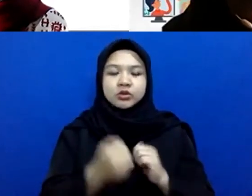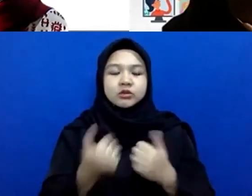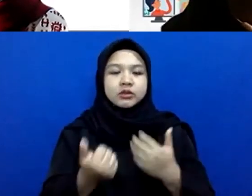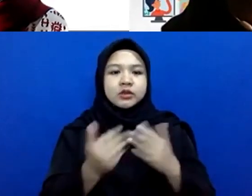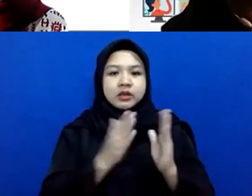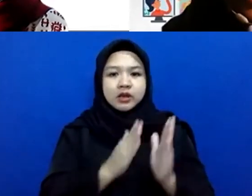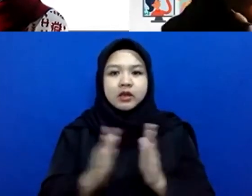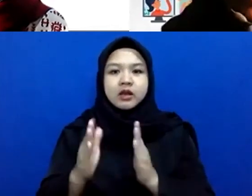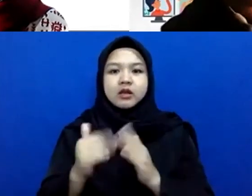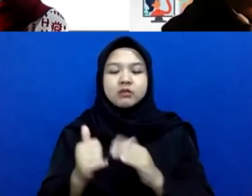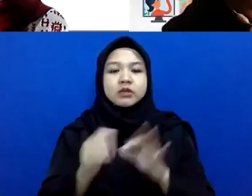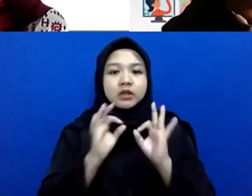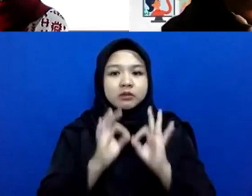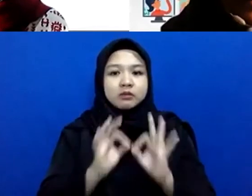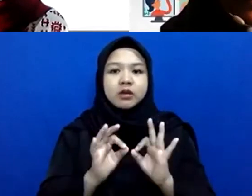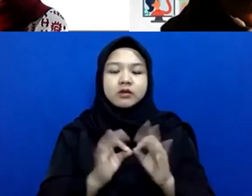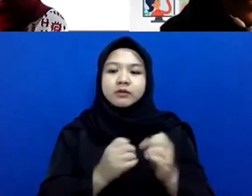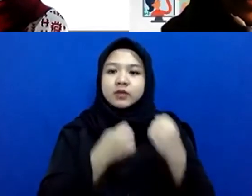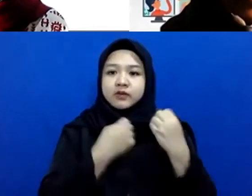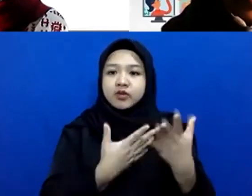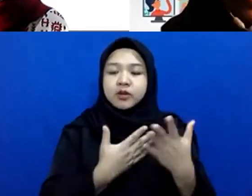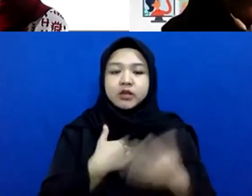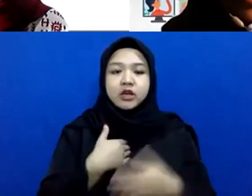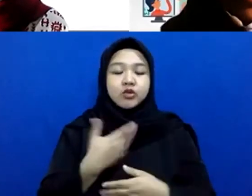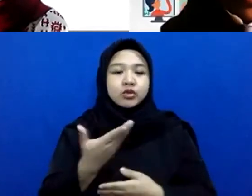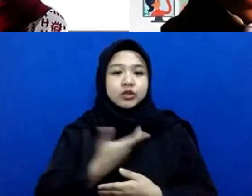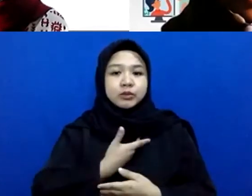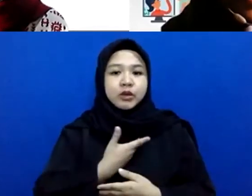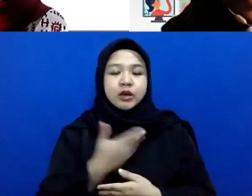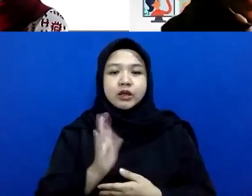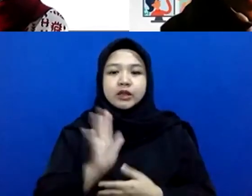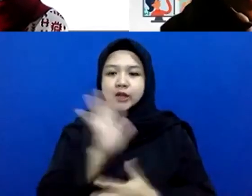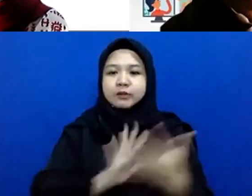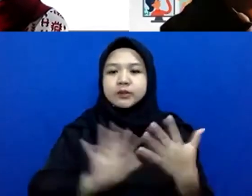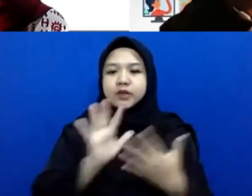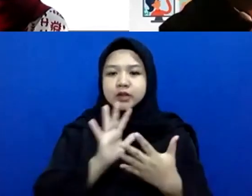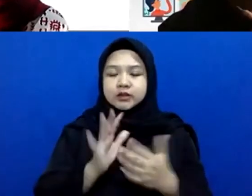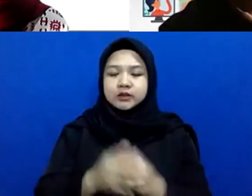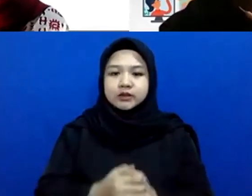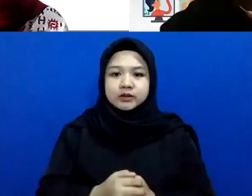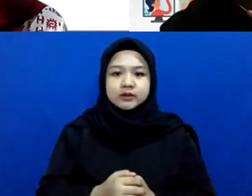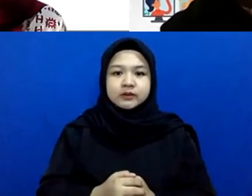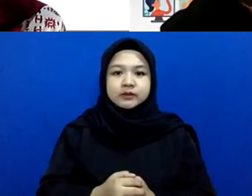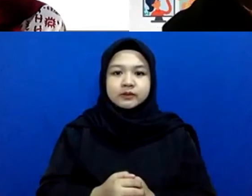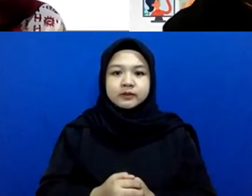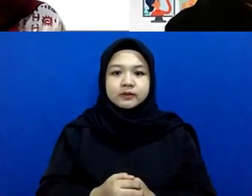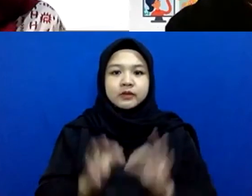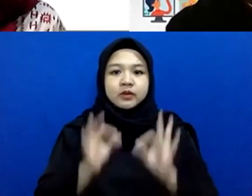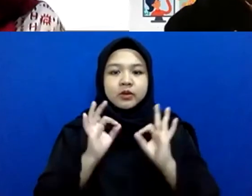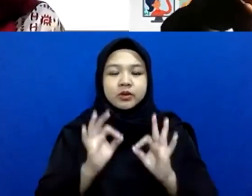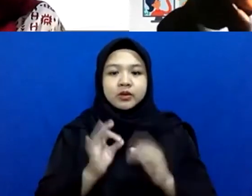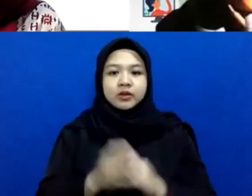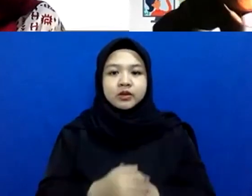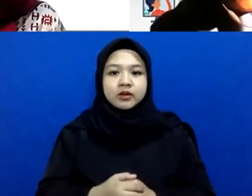lebih tepat, terus informasi yang aku terima pun itu tidak bias gitu. Oke, Mbak Sofi.